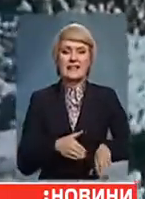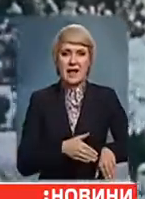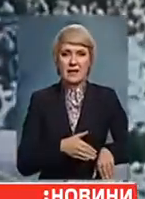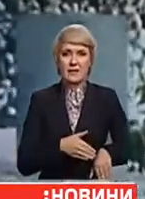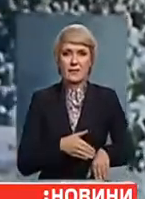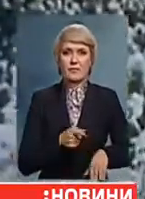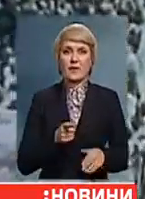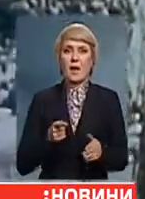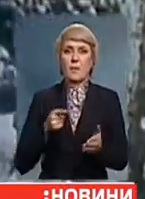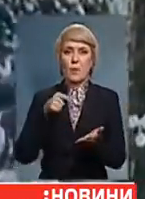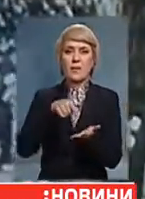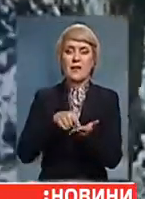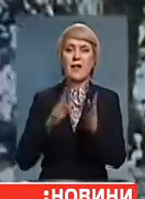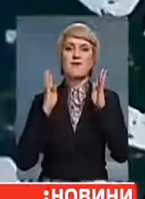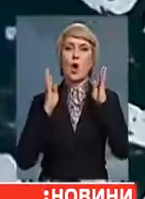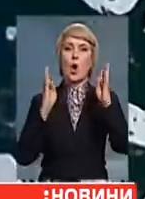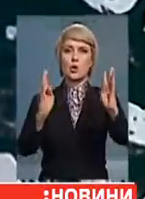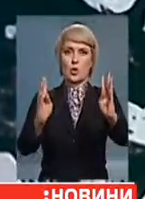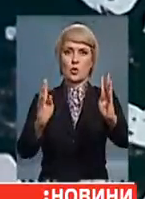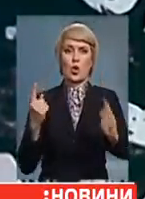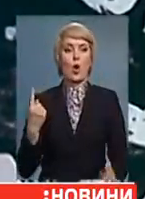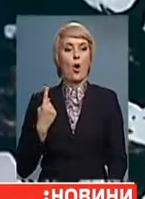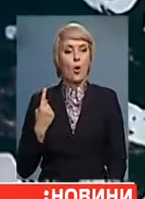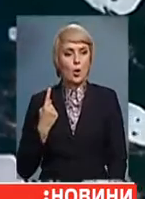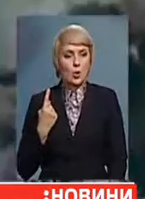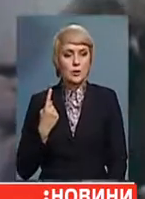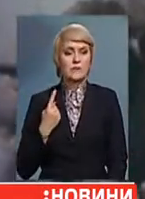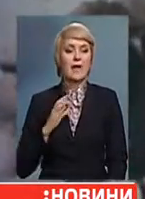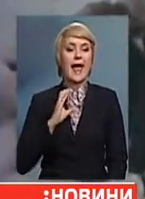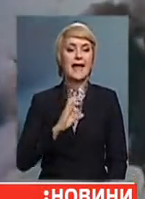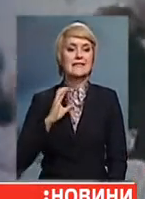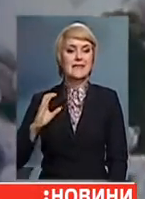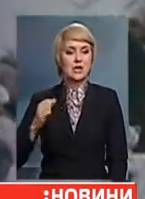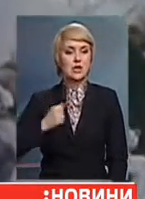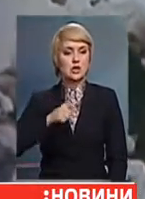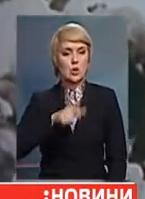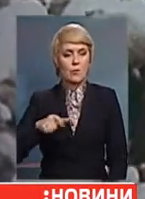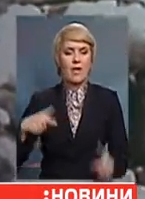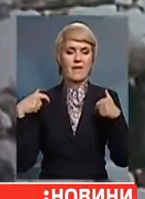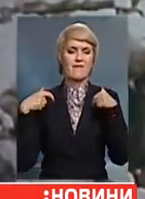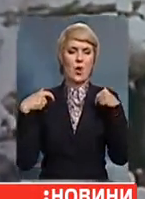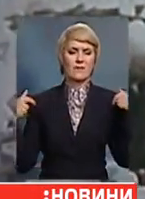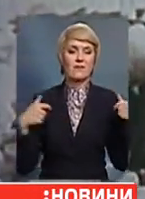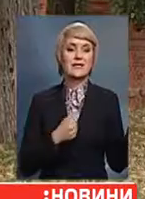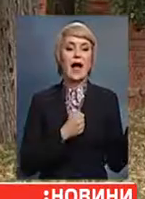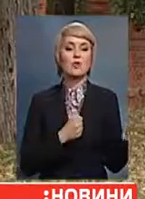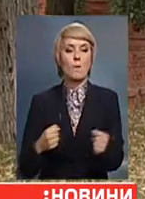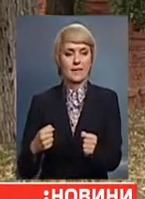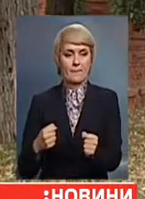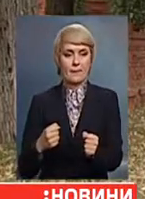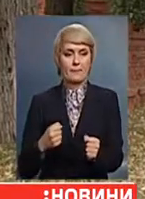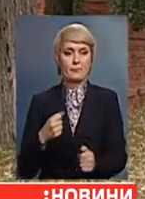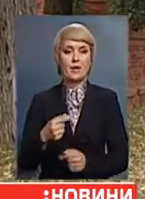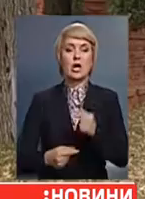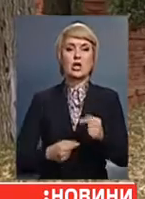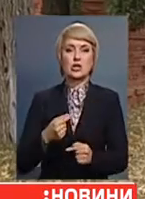попадали в такий коридор із охоронців, із есесівських солдатів, офіцерів з автоматами. Через